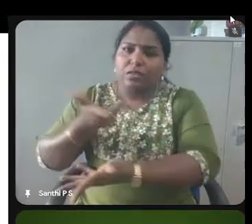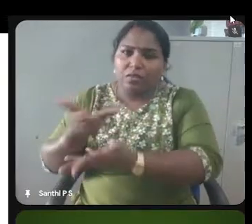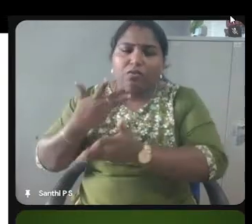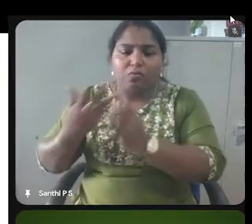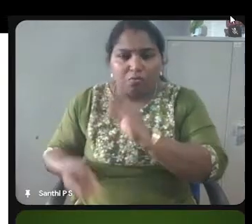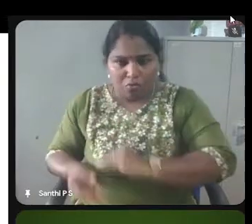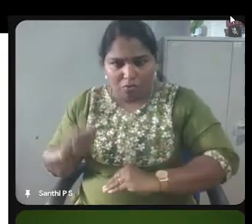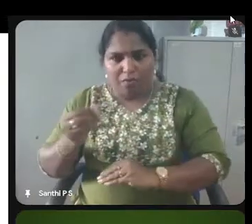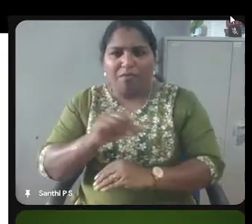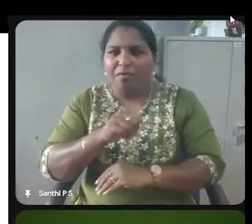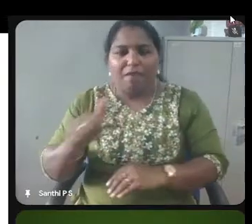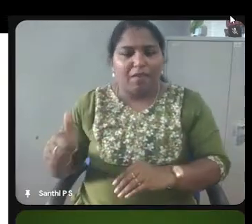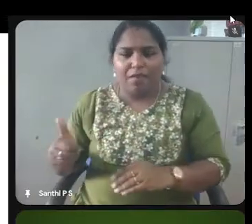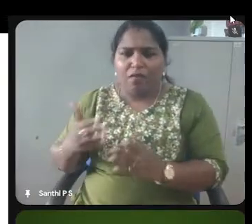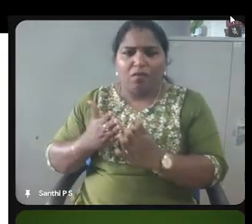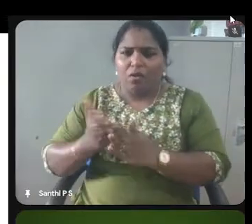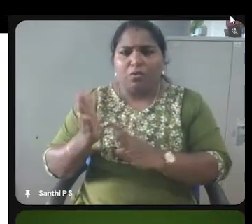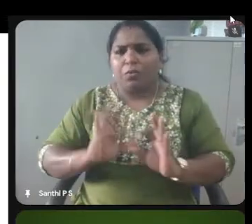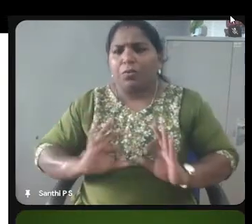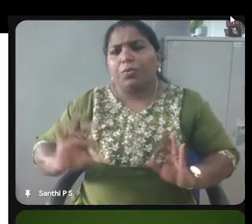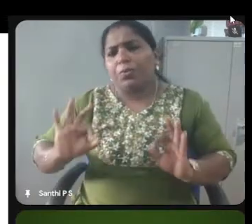അതായത് വേറൊന്നും നമുക്ക് അതിന് വേണ്ടി ചെയ്യാൻ.